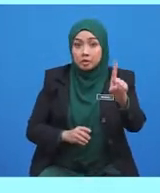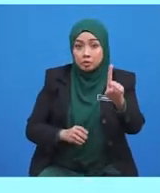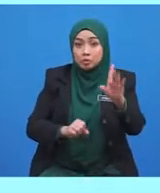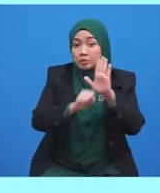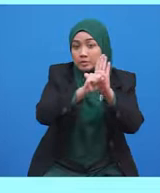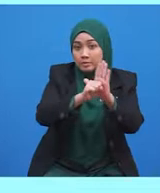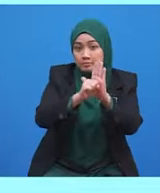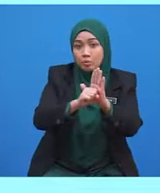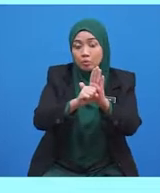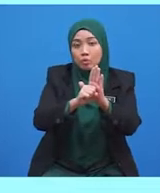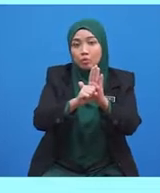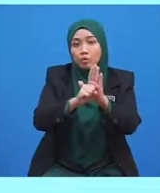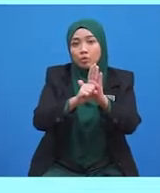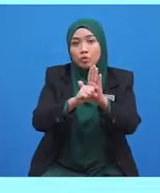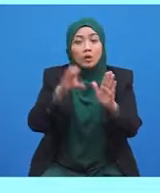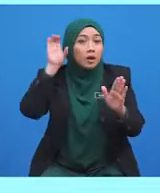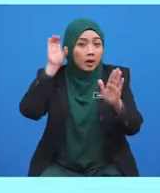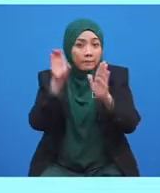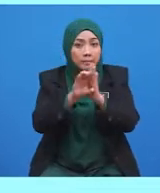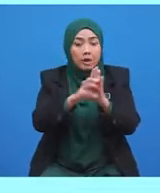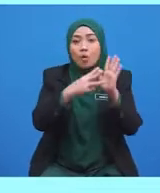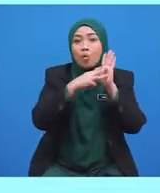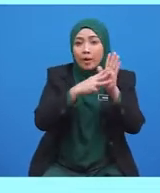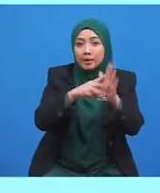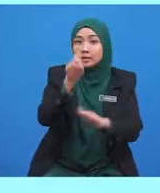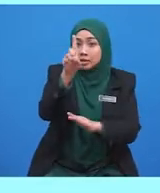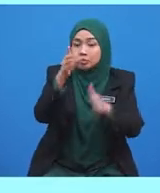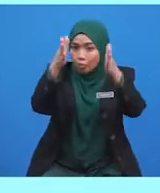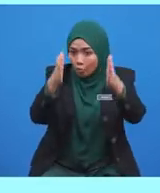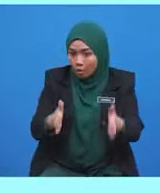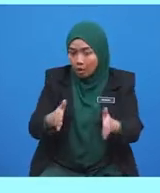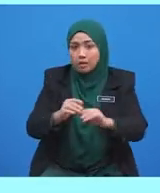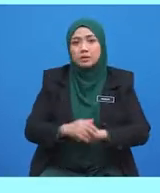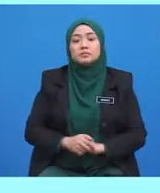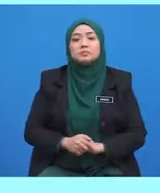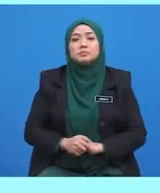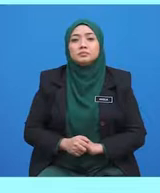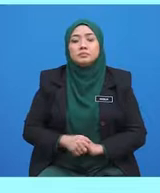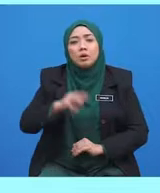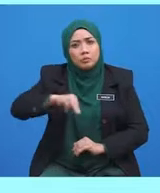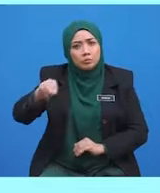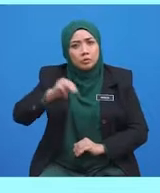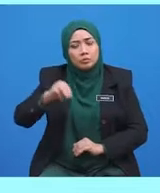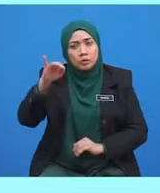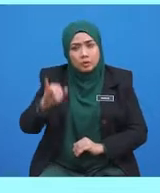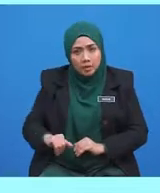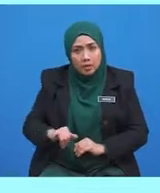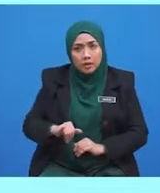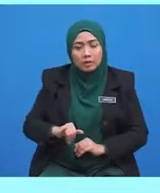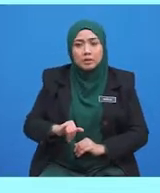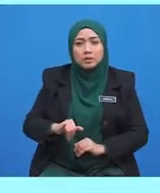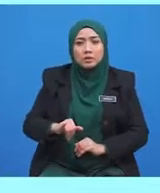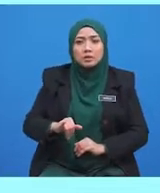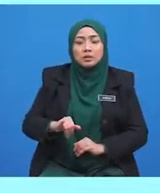atau gambar tersebut mewakili satu orang. Murid-murid yang dihormati,